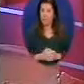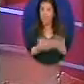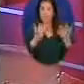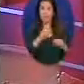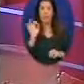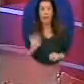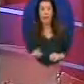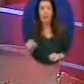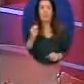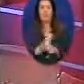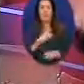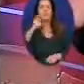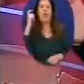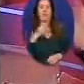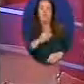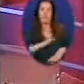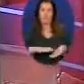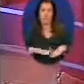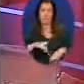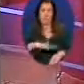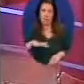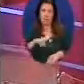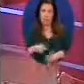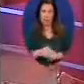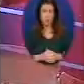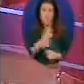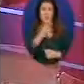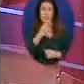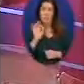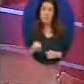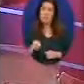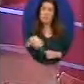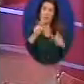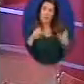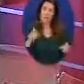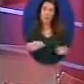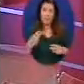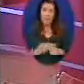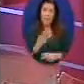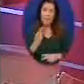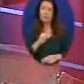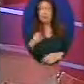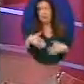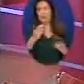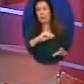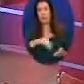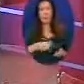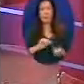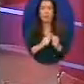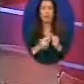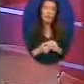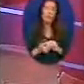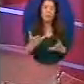של עבריינים מקצועיים בתחום, לוויתנים. רק 20% מגיע מהאזרחים מן השורה, אלה שלא נותנים חשבונית ולוקחים